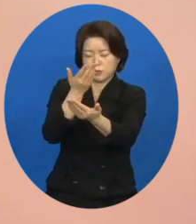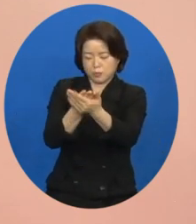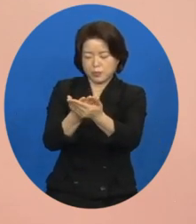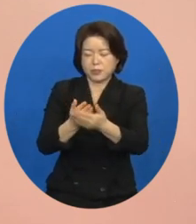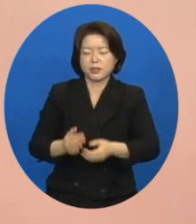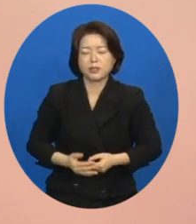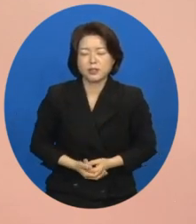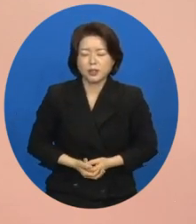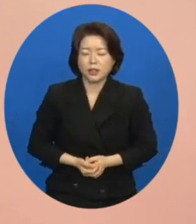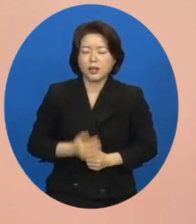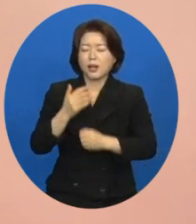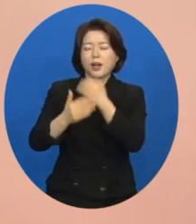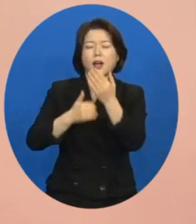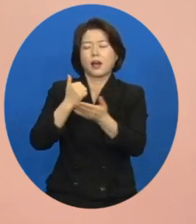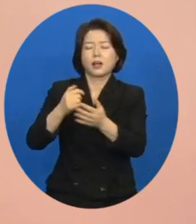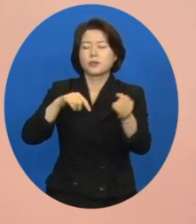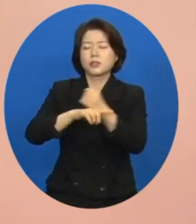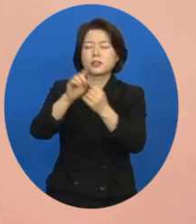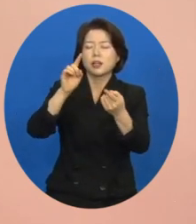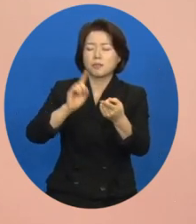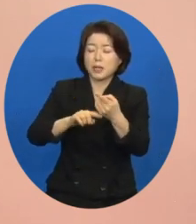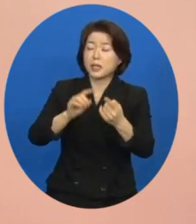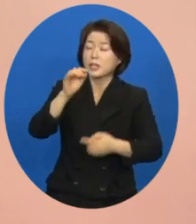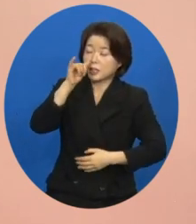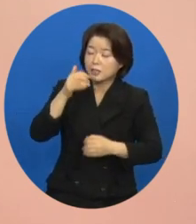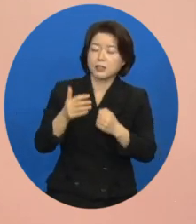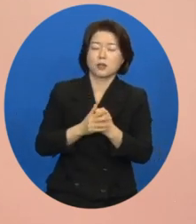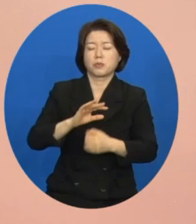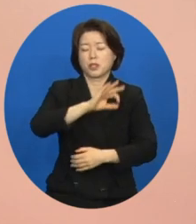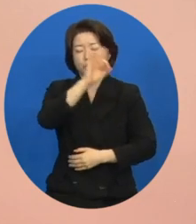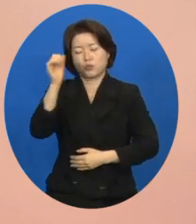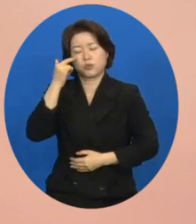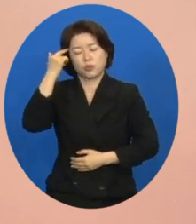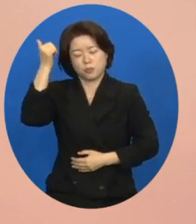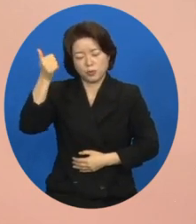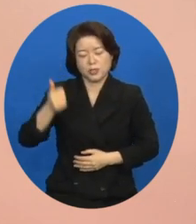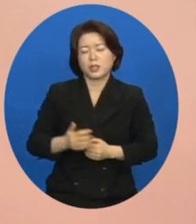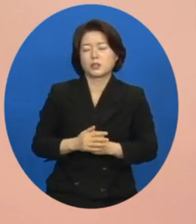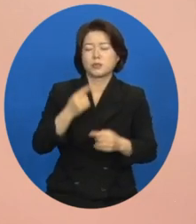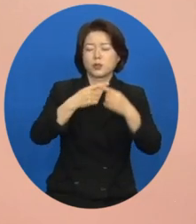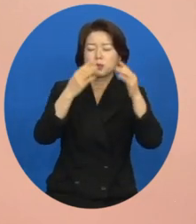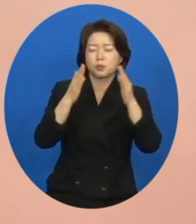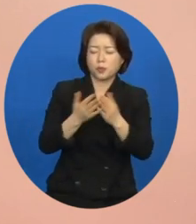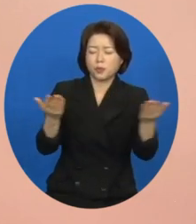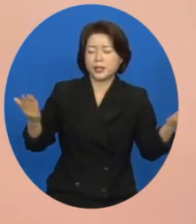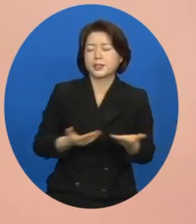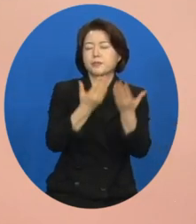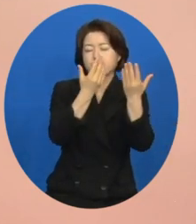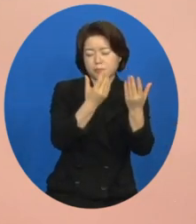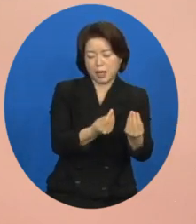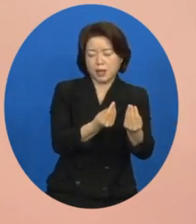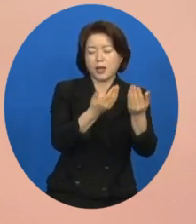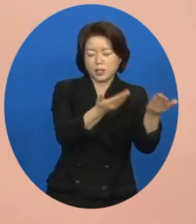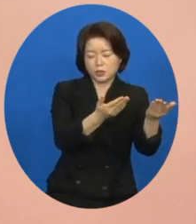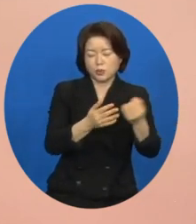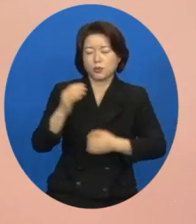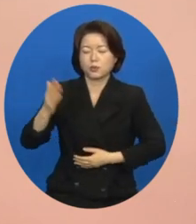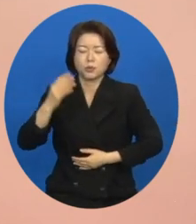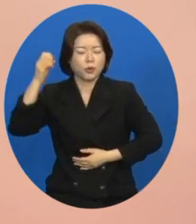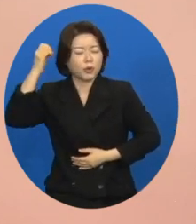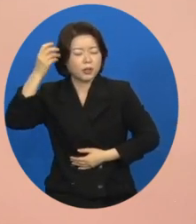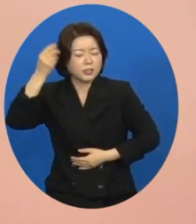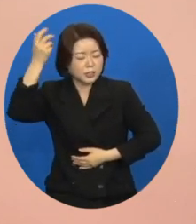하시옵소서. 하나님의 뜻하신 바가 있어 유기성 목사님의 교회 사역을 마치게 하시고 이제 성령의